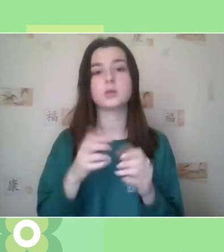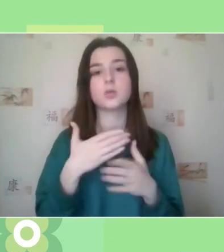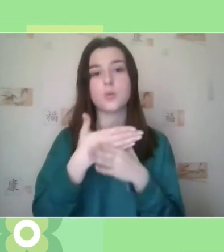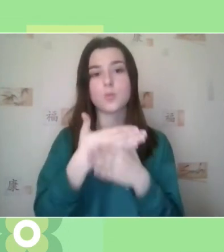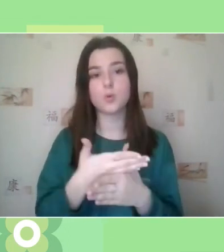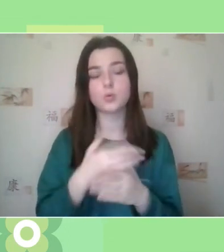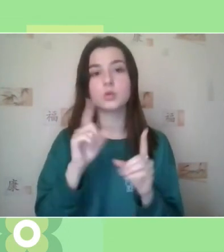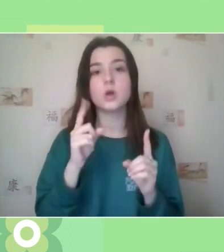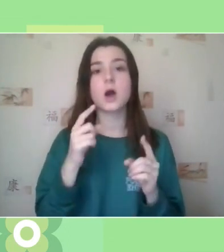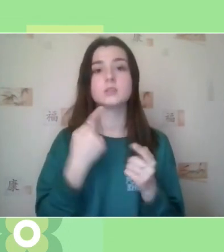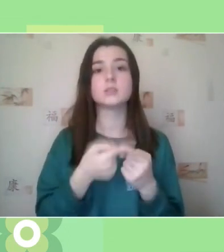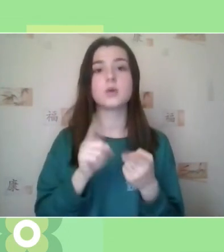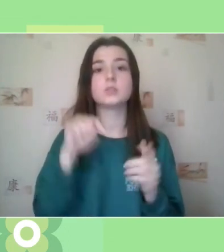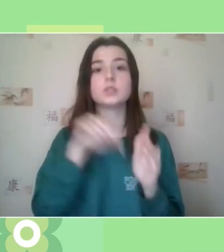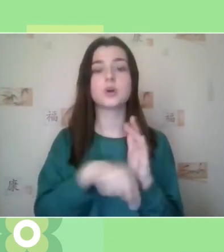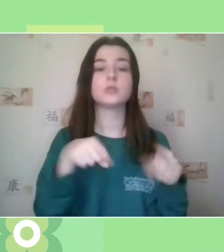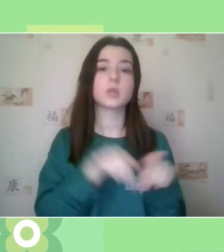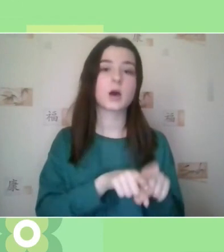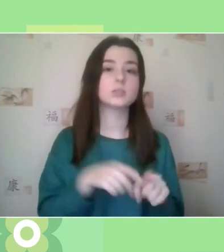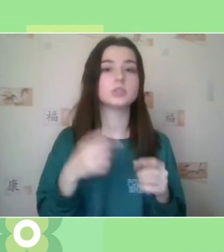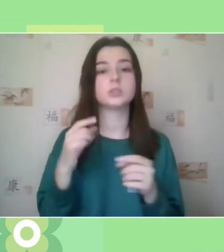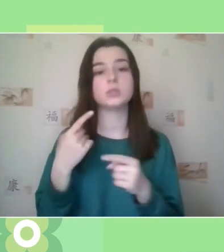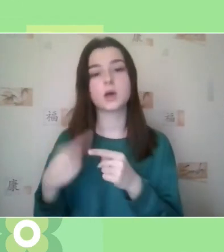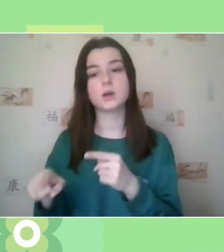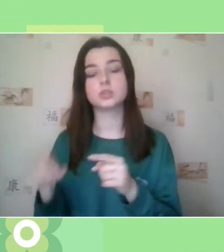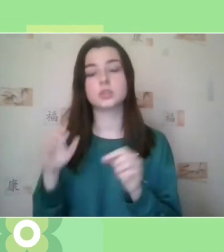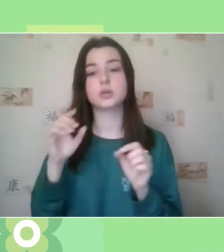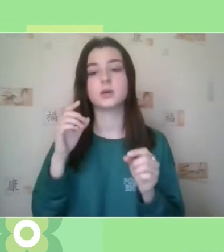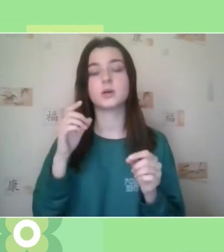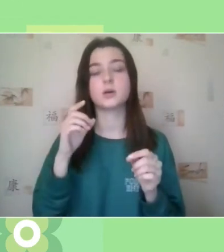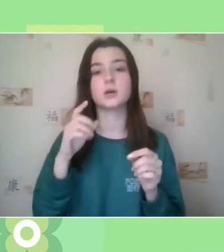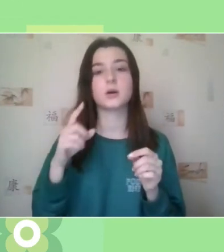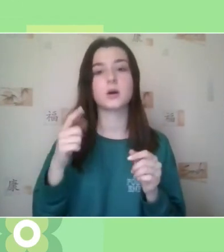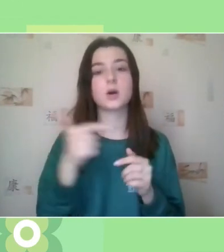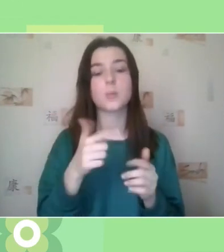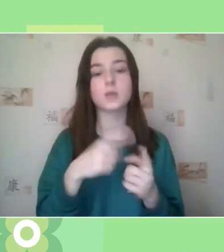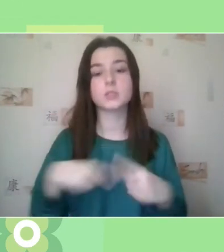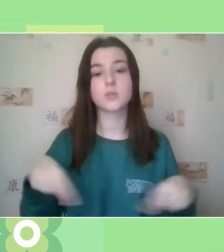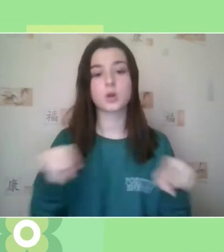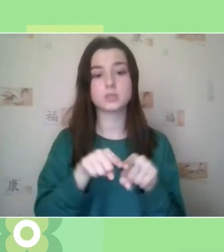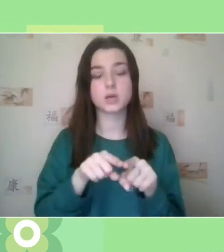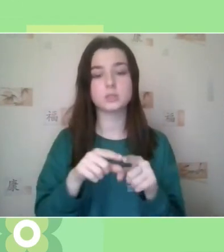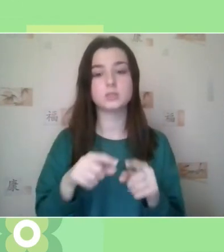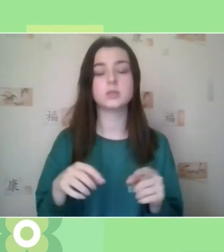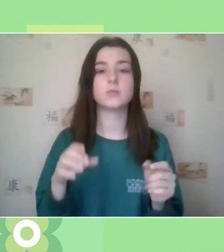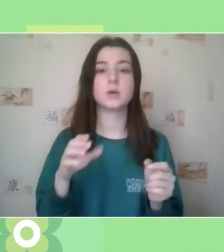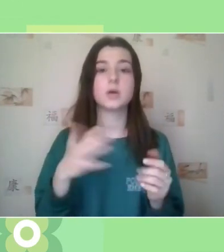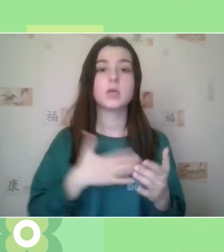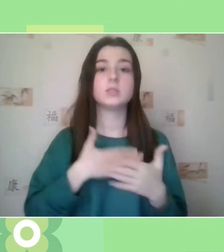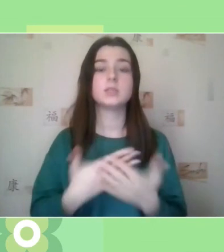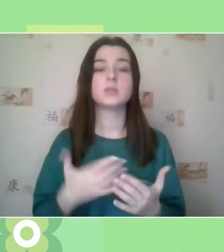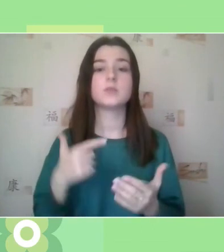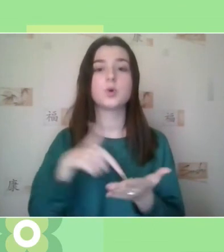що так чи інакше всім більш-менш серйозним громадським угрупуванням, ініціативним групам,